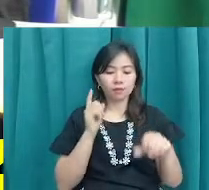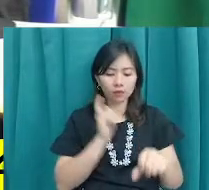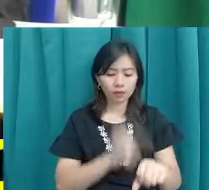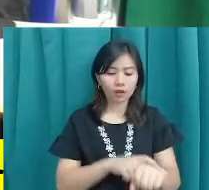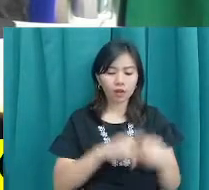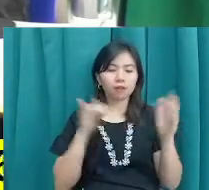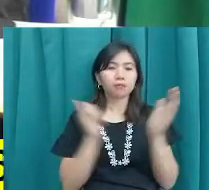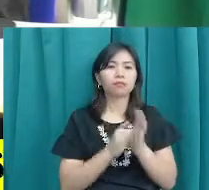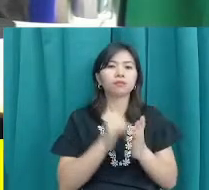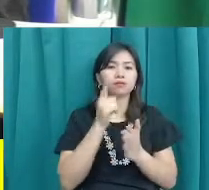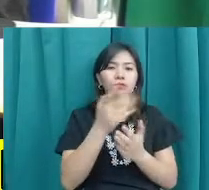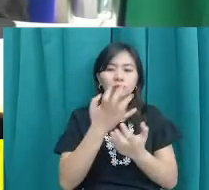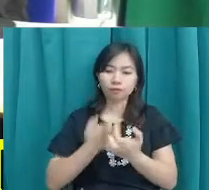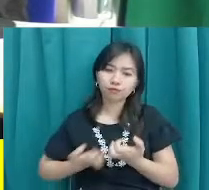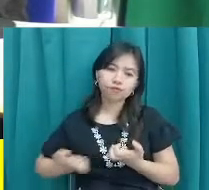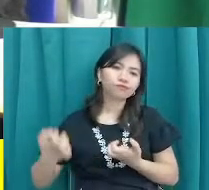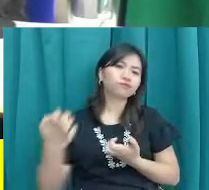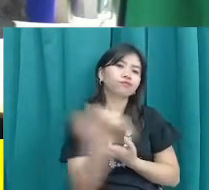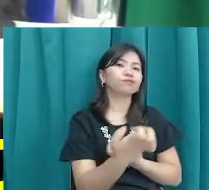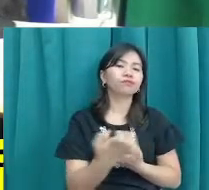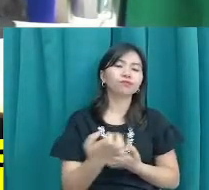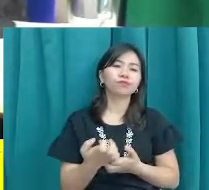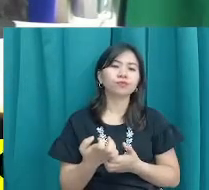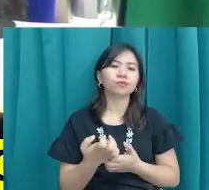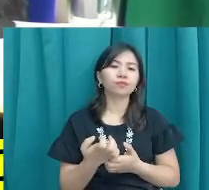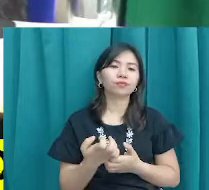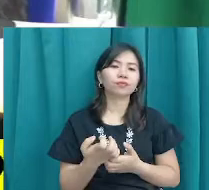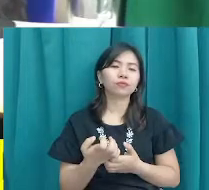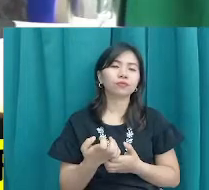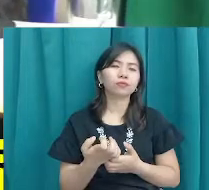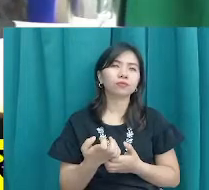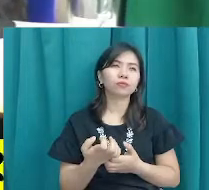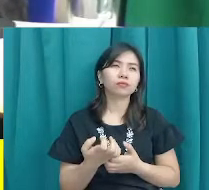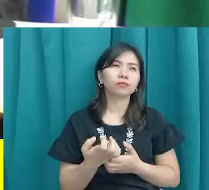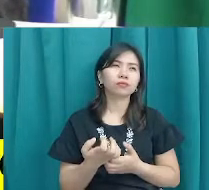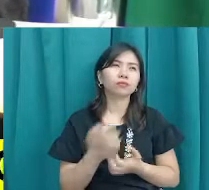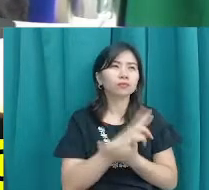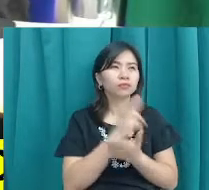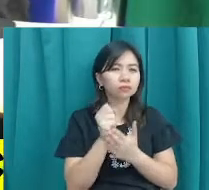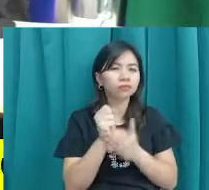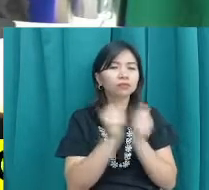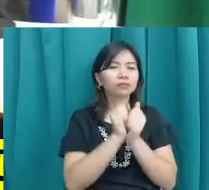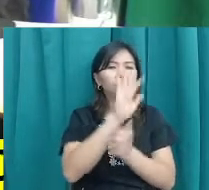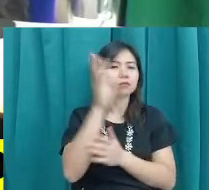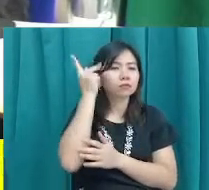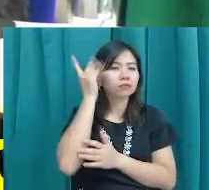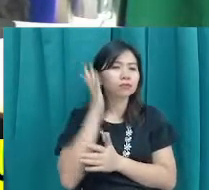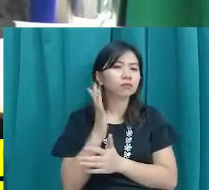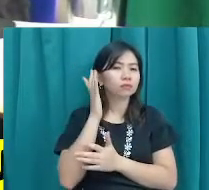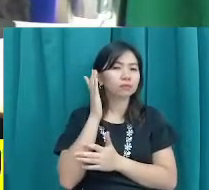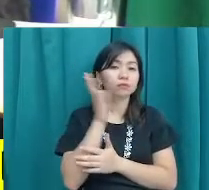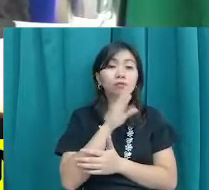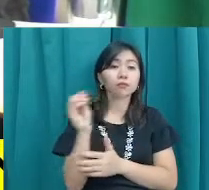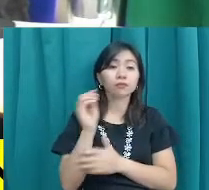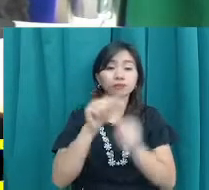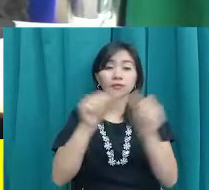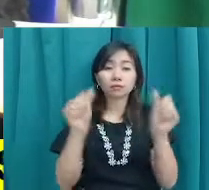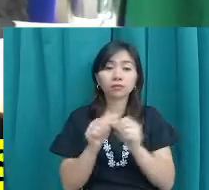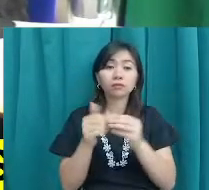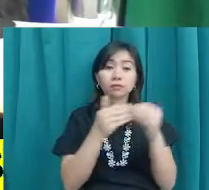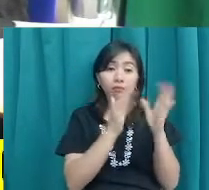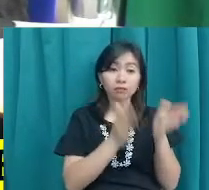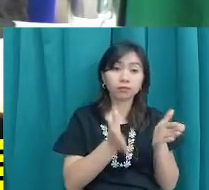pagsasama ninyo, ng pastor ninyo, ng area leader ninyo, ng Panginoon, to be exact, kasi ginagamit ka niya sa